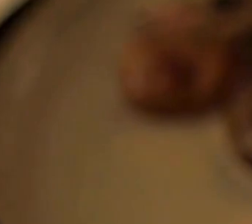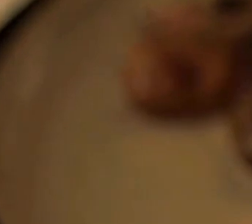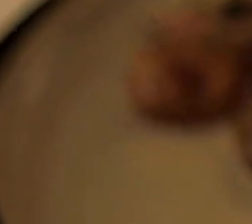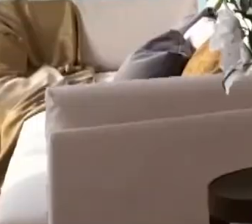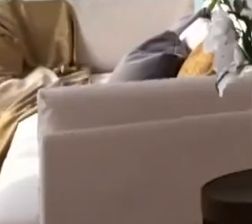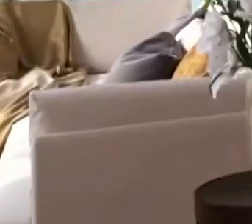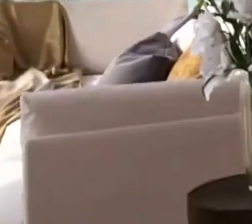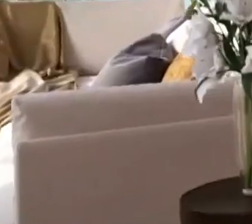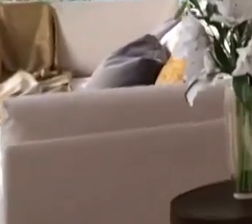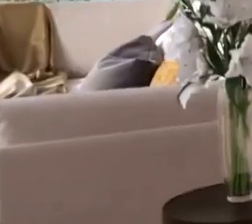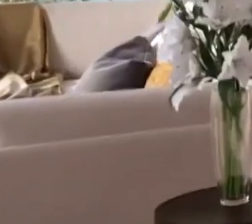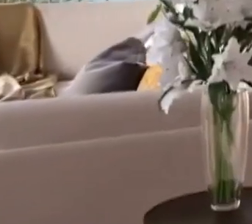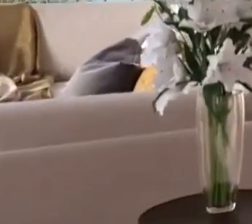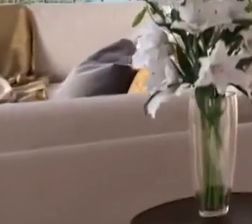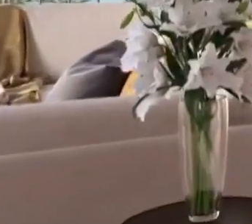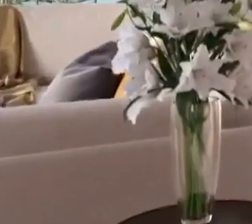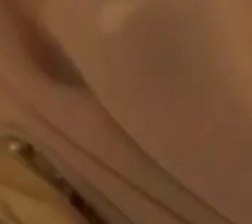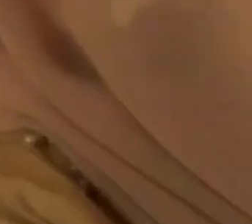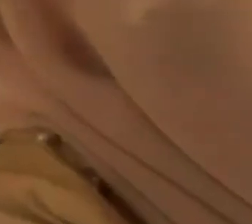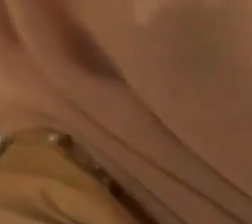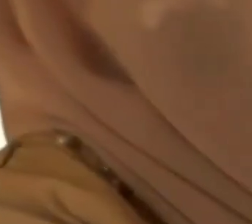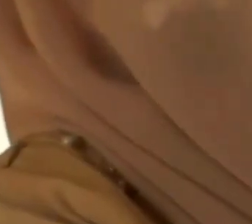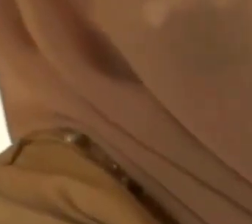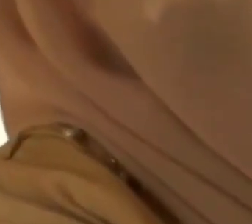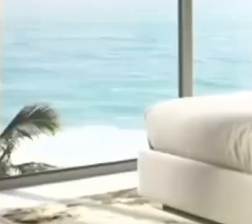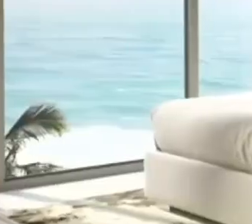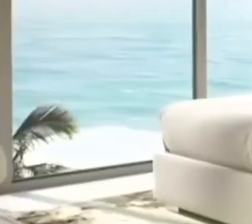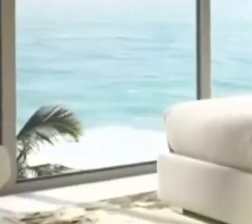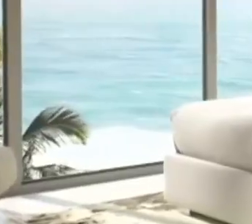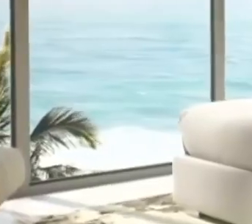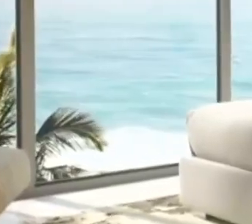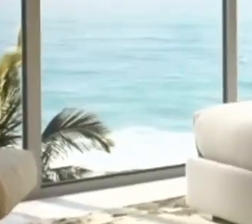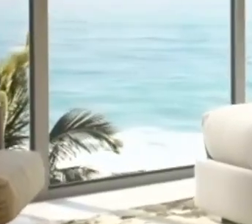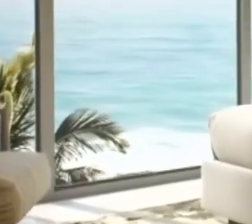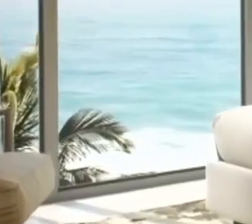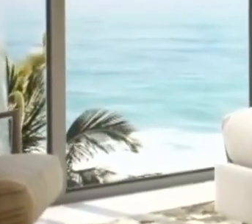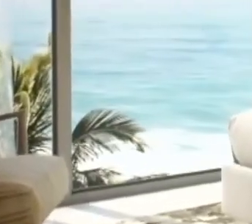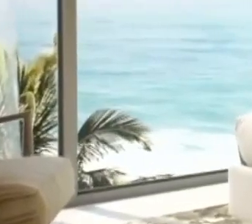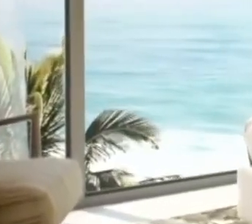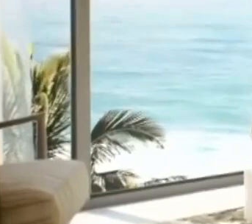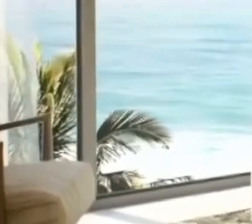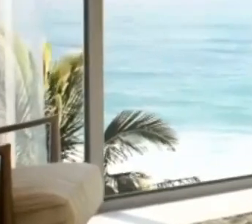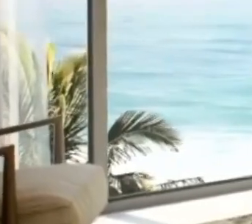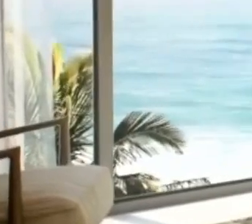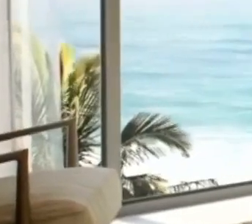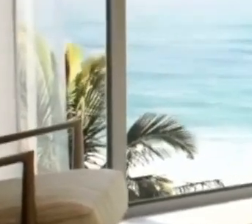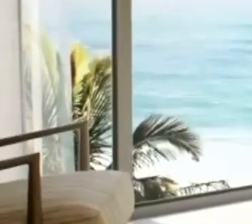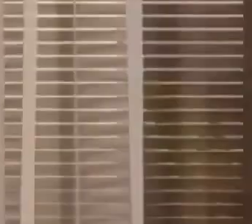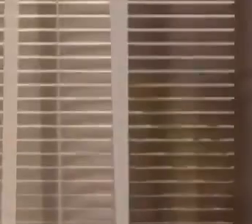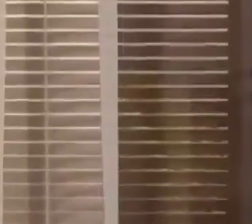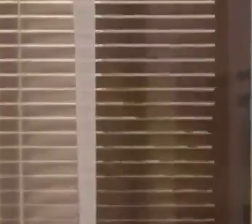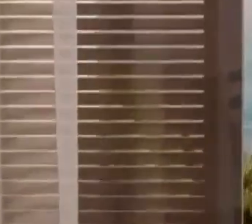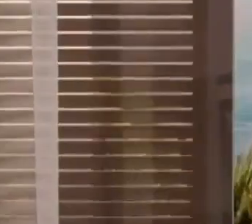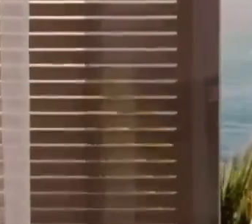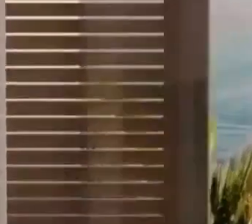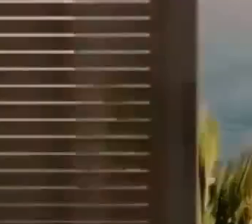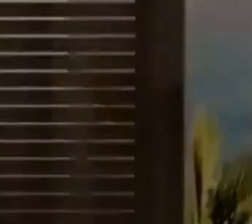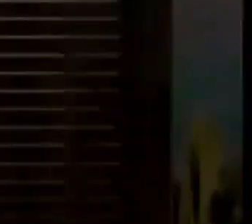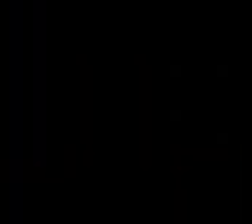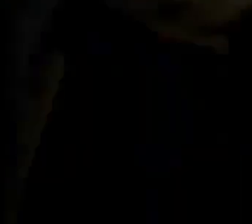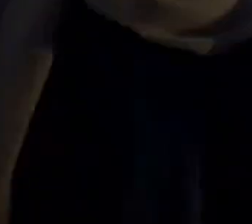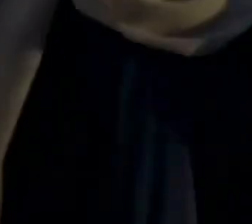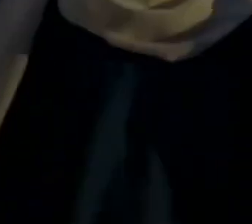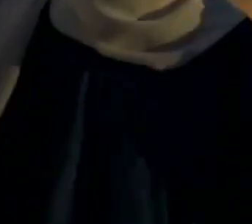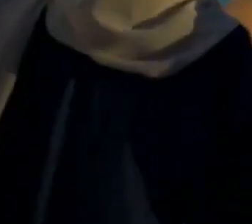والاستقبال. بيت داخله رقي وفخامة وجمال، والخارج إطلالة على عالم من